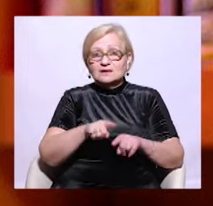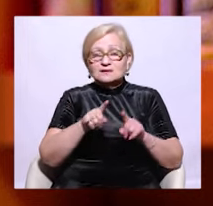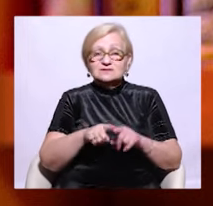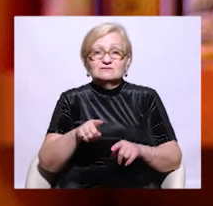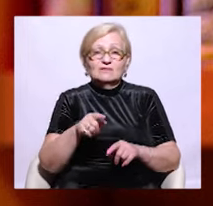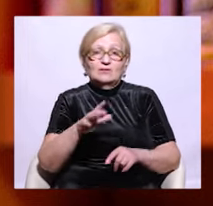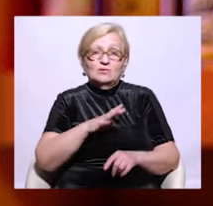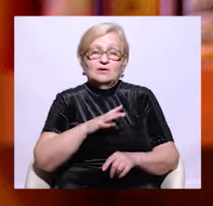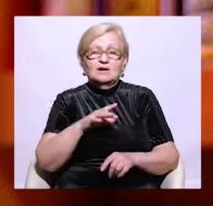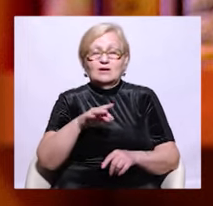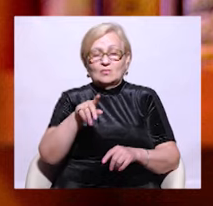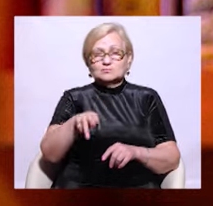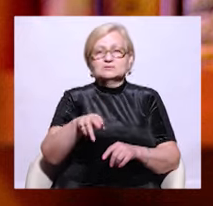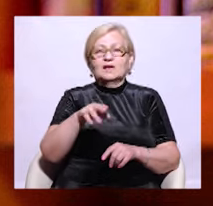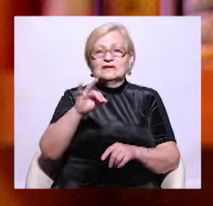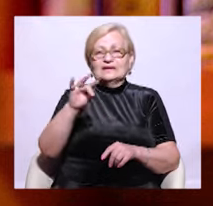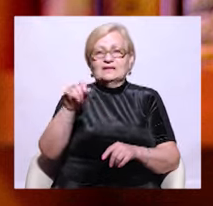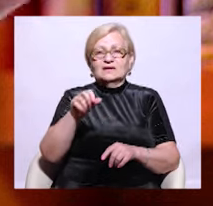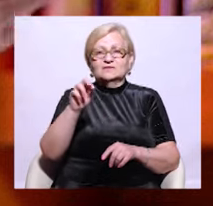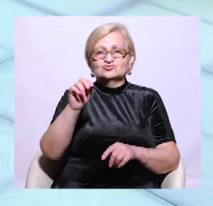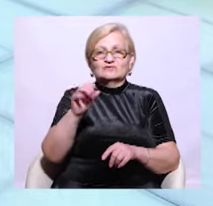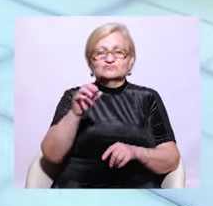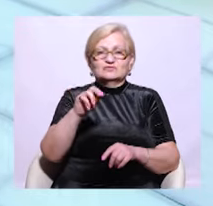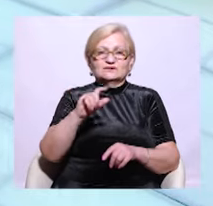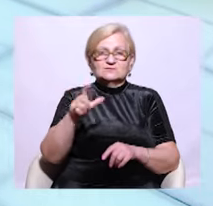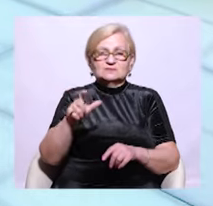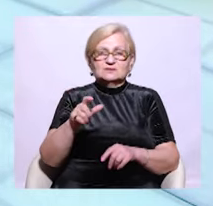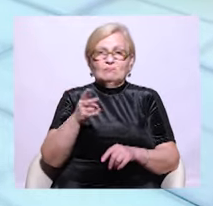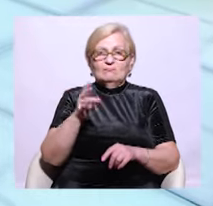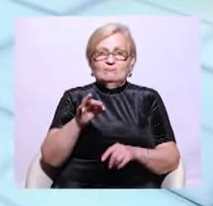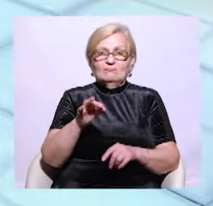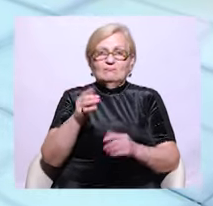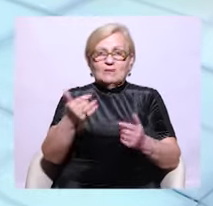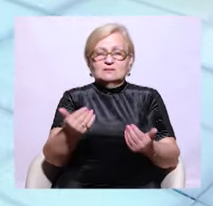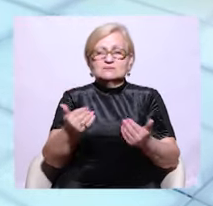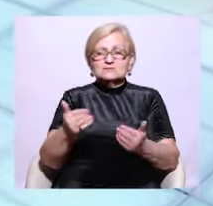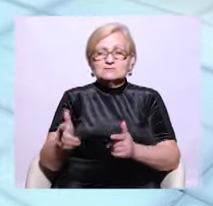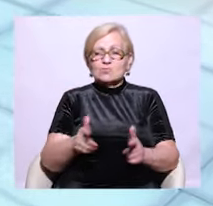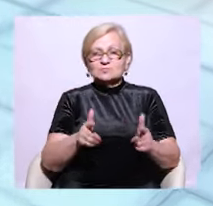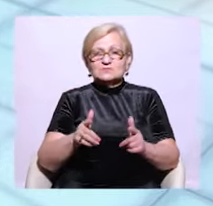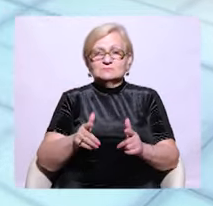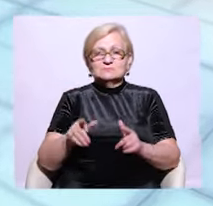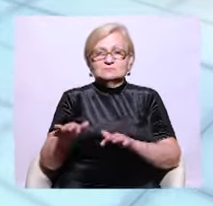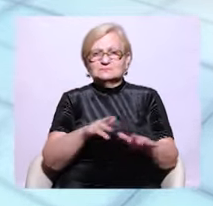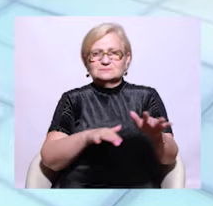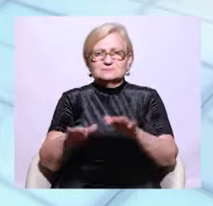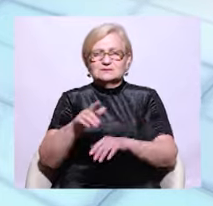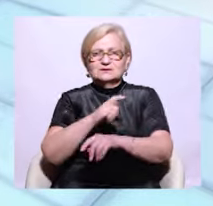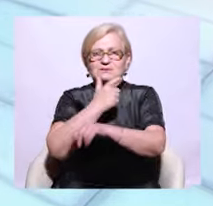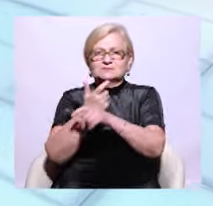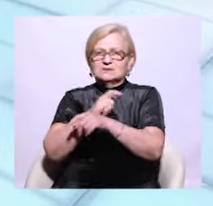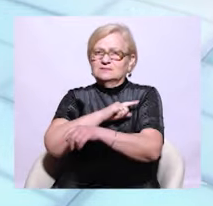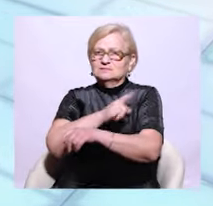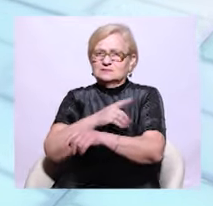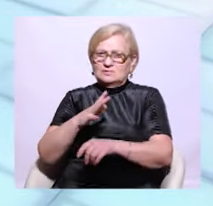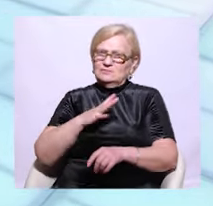ჩემი აზრით, ილია ჭავჭავაძეს, მაგრამ მისი მოსამზადებელი სამუშაოები, რომელიც ძალიან ძლიერი იყო